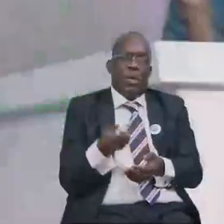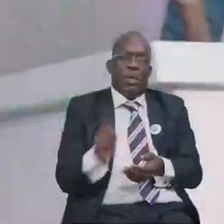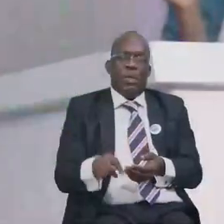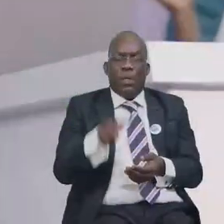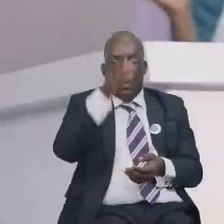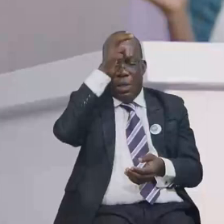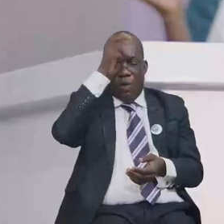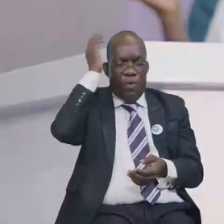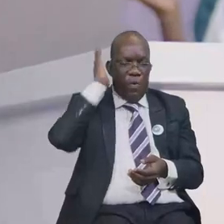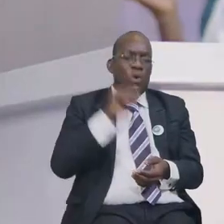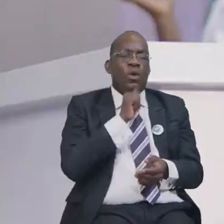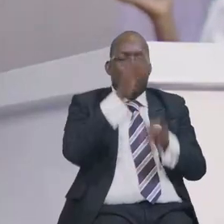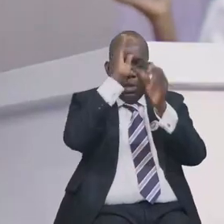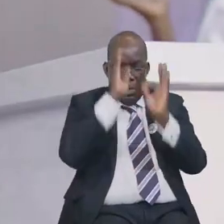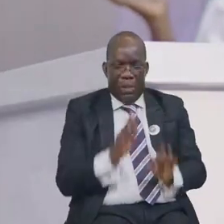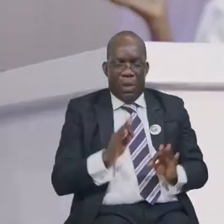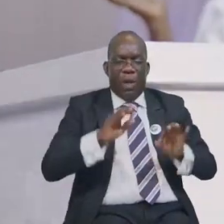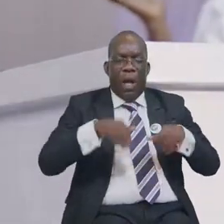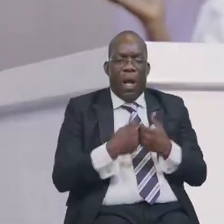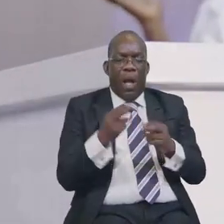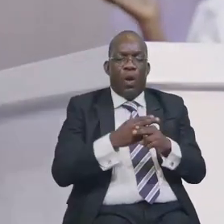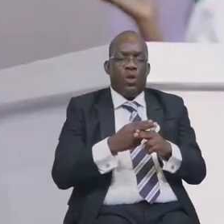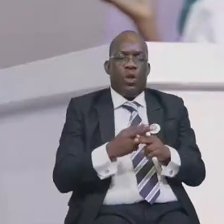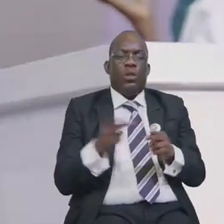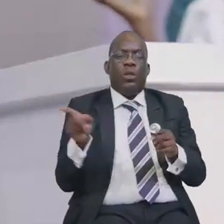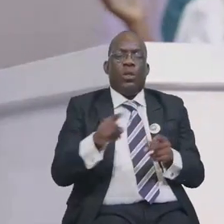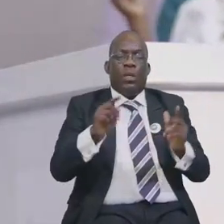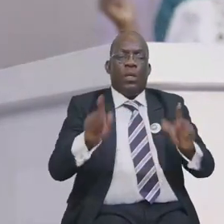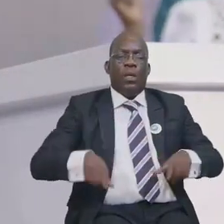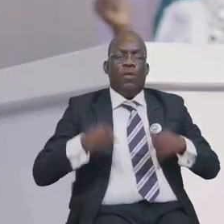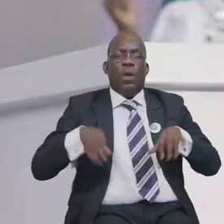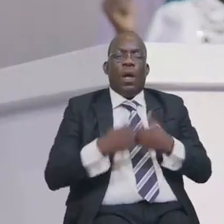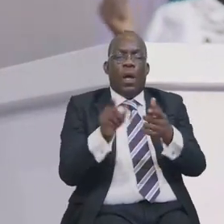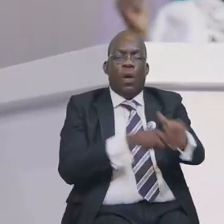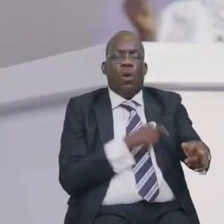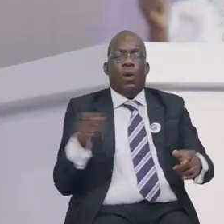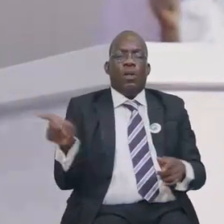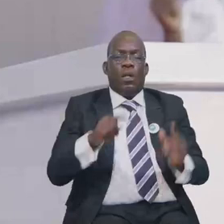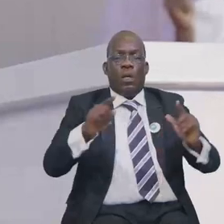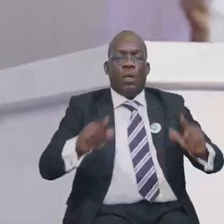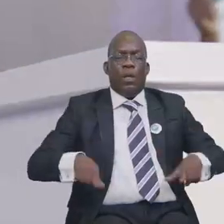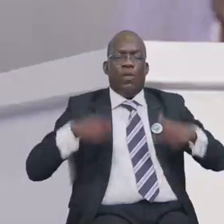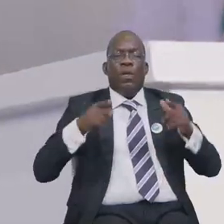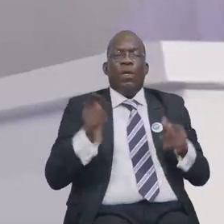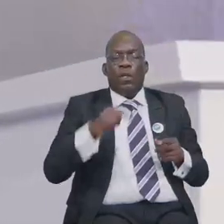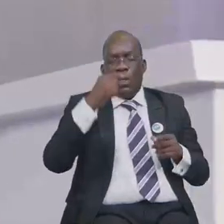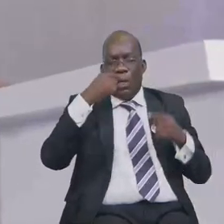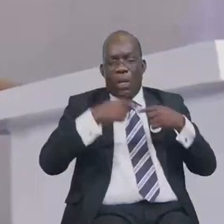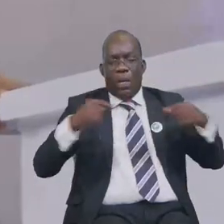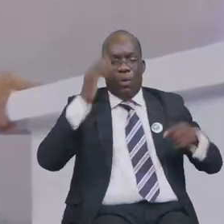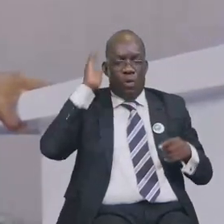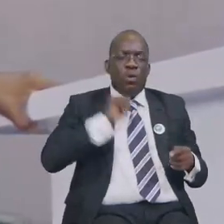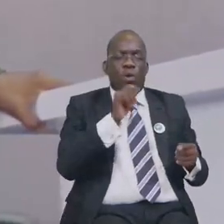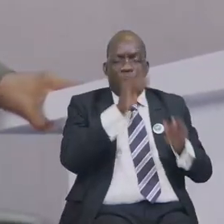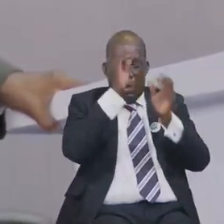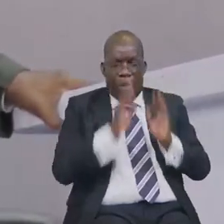déterminer la courte de leur vie, la longévité de leur vie. Les ennemis ne vont pas déterminer la durée de leur vie,